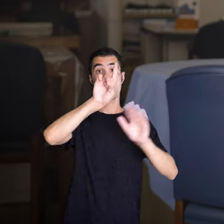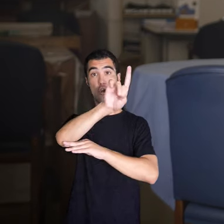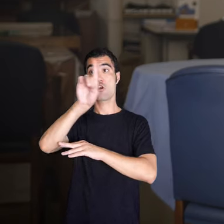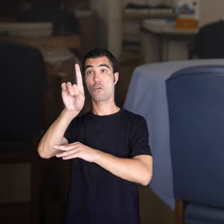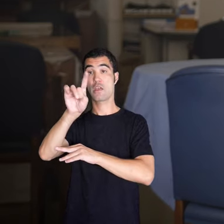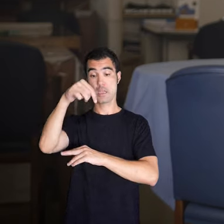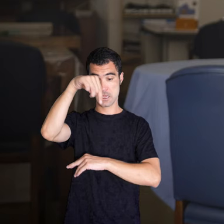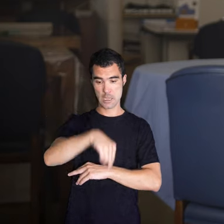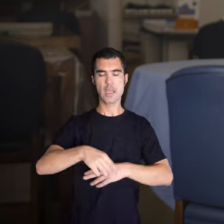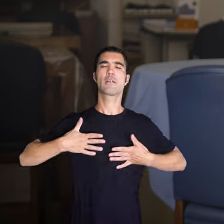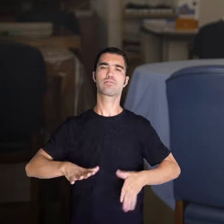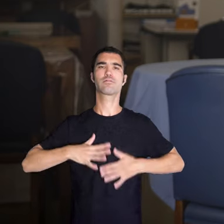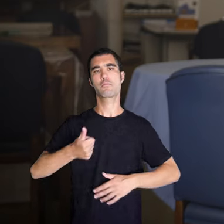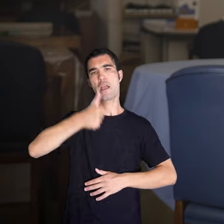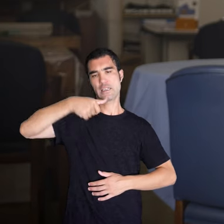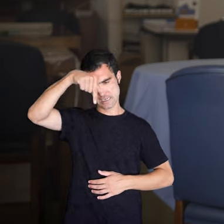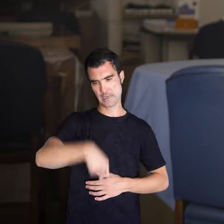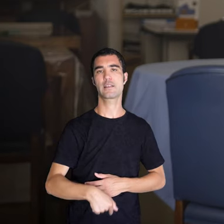aquí i tingueren els altres infants aquí.